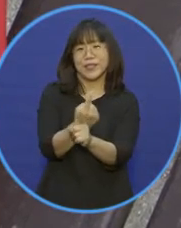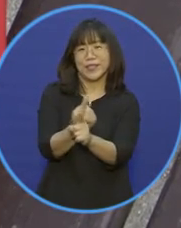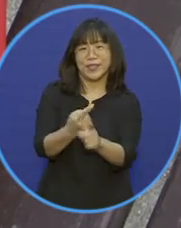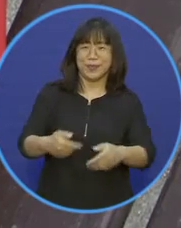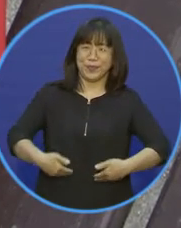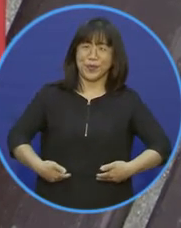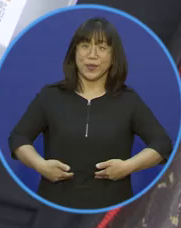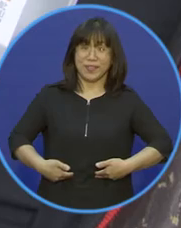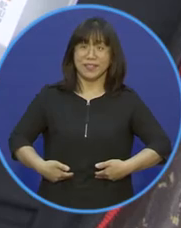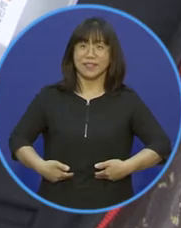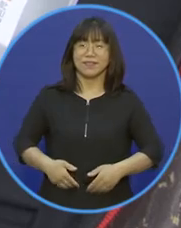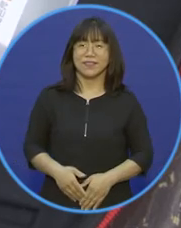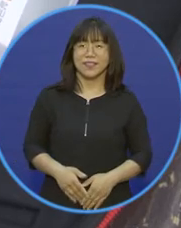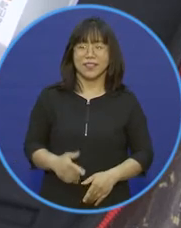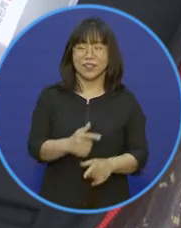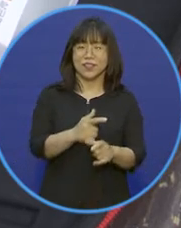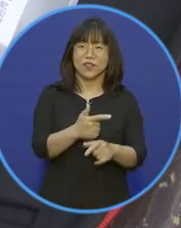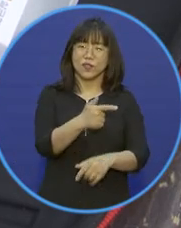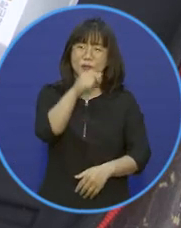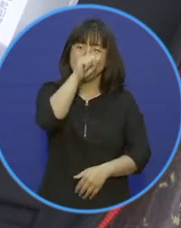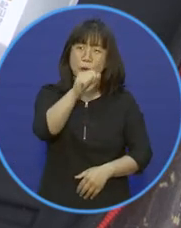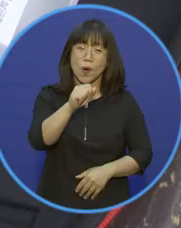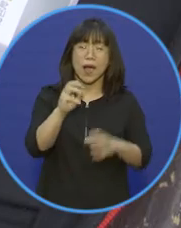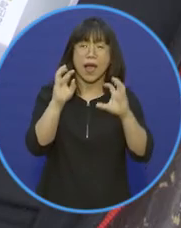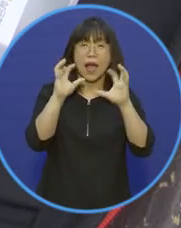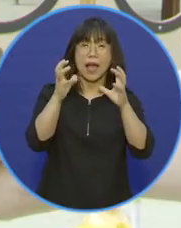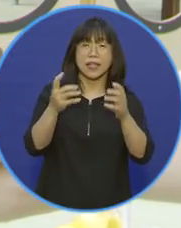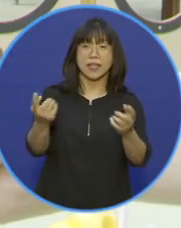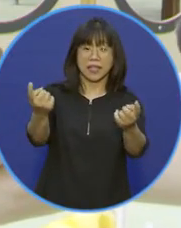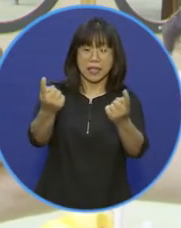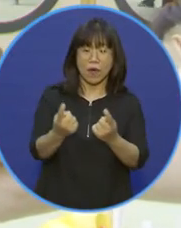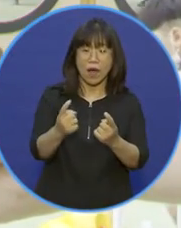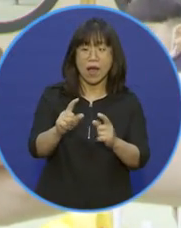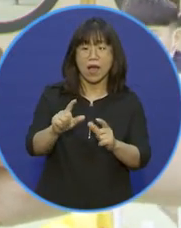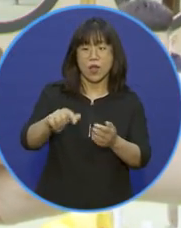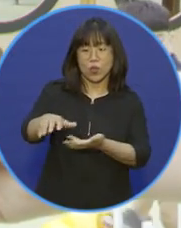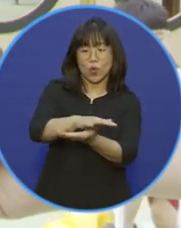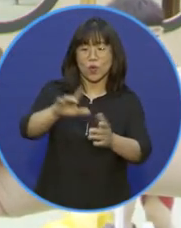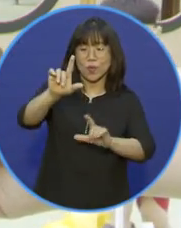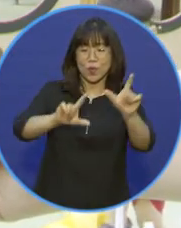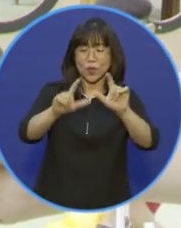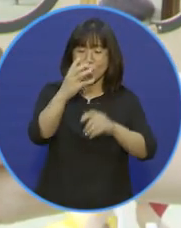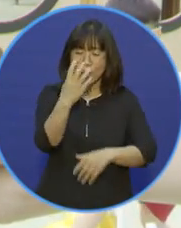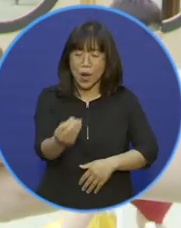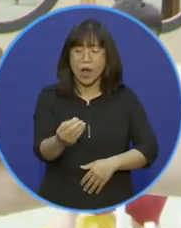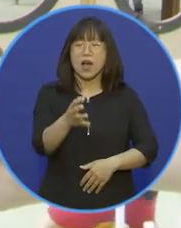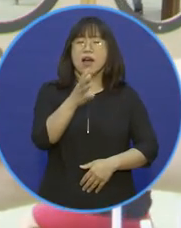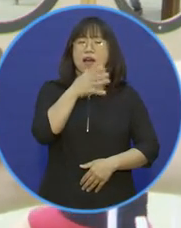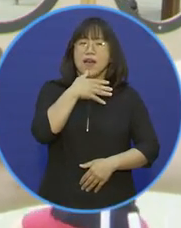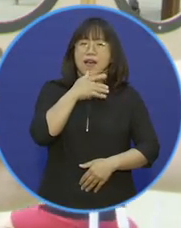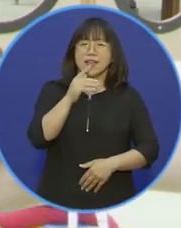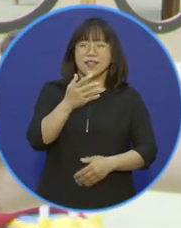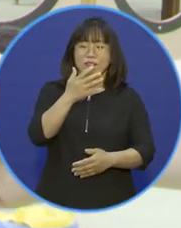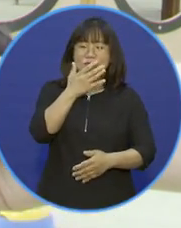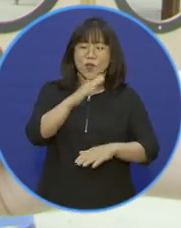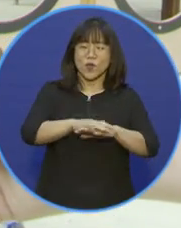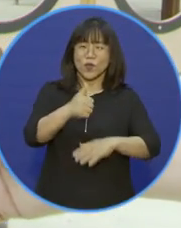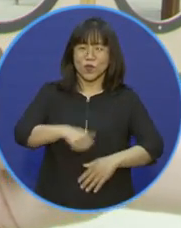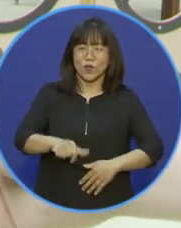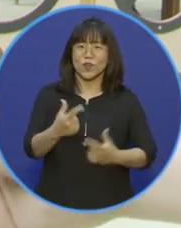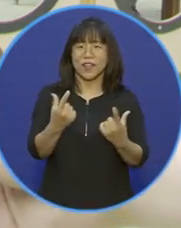수 있어서 너무 좋고요. 아이들이 이렇게 나와서 이렇게 노는 거 보니까 손주 같아서